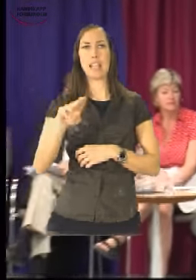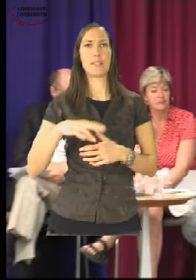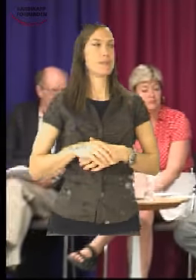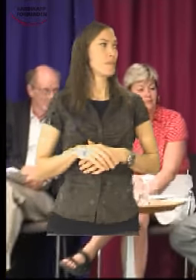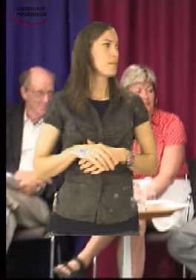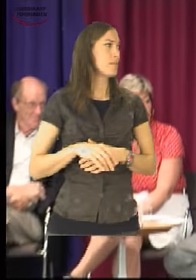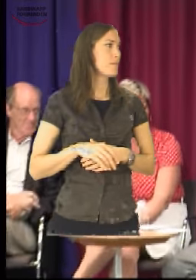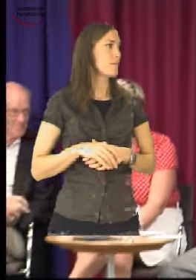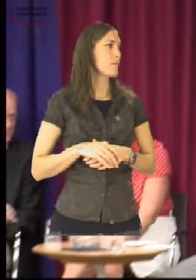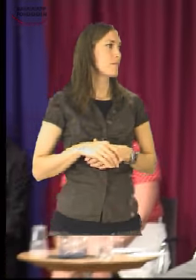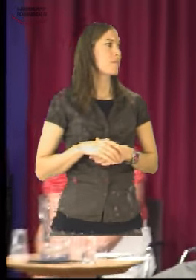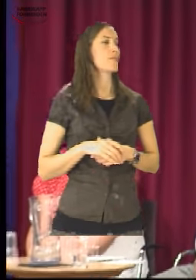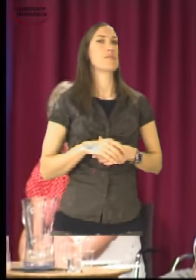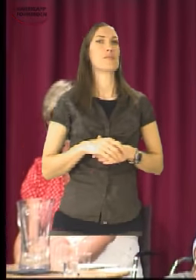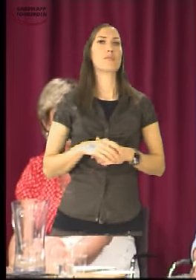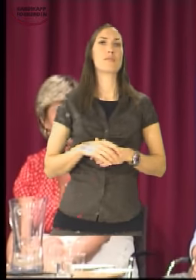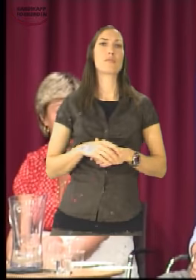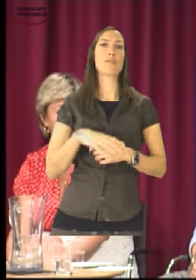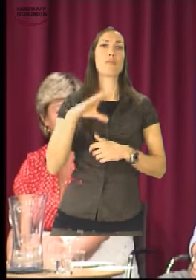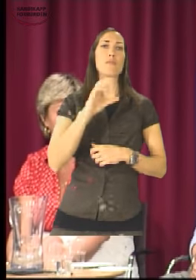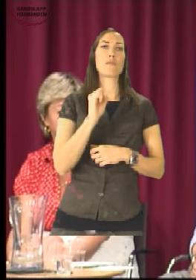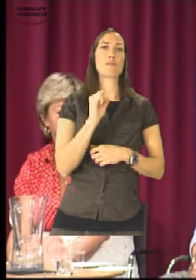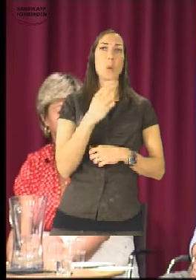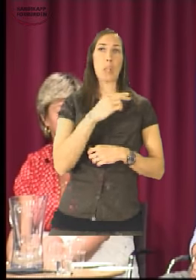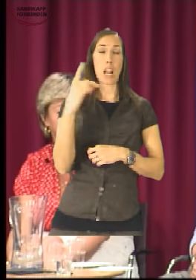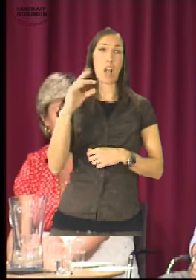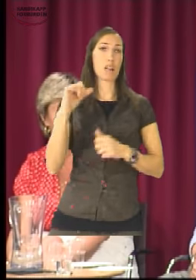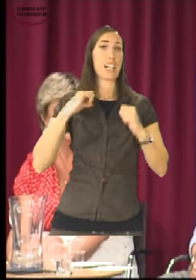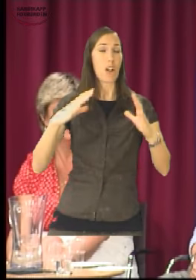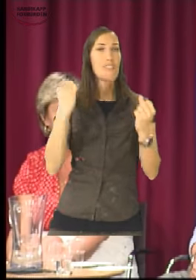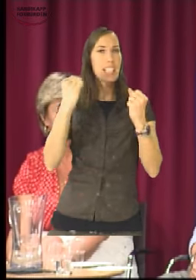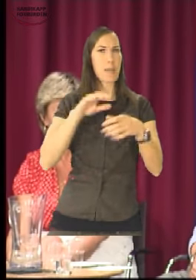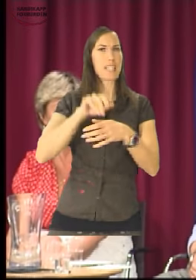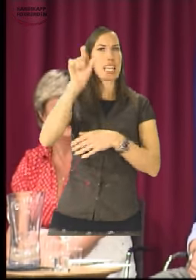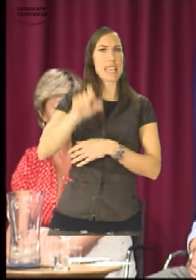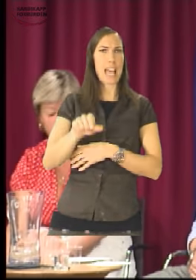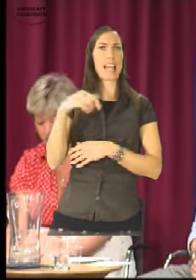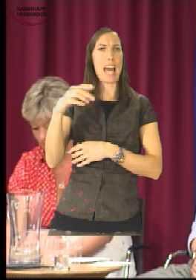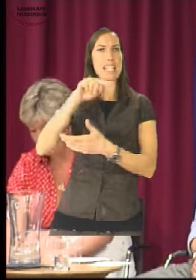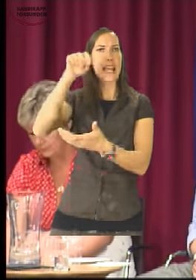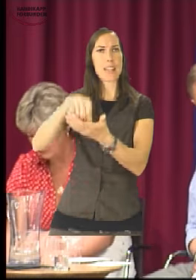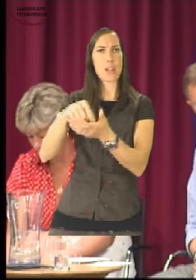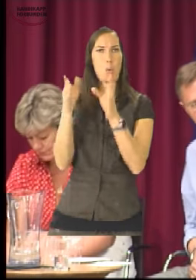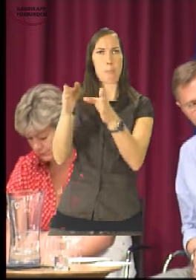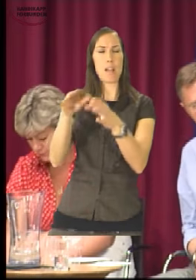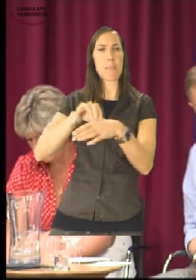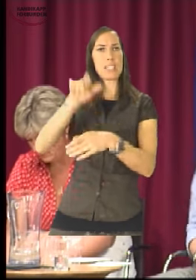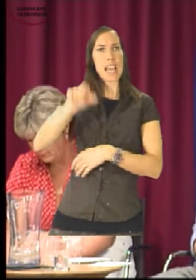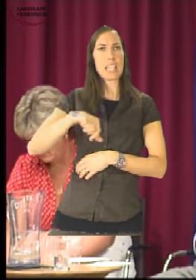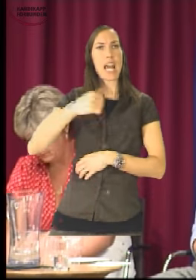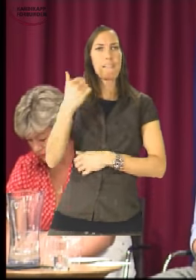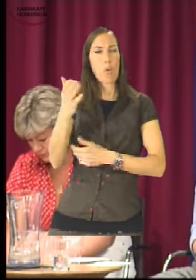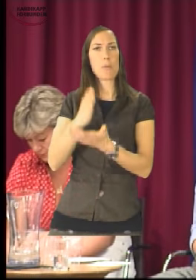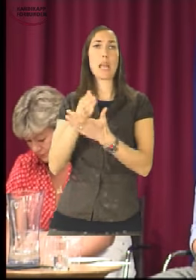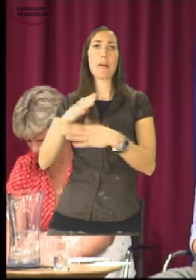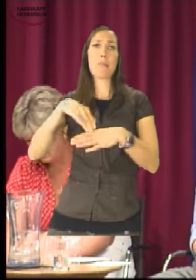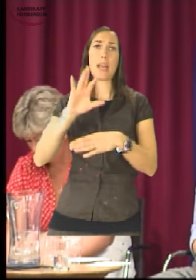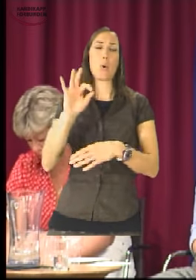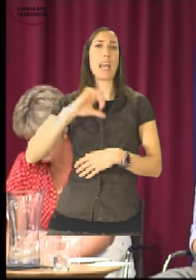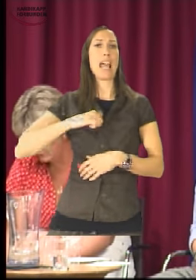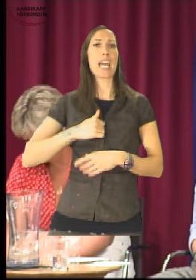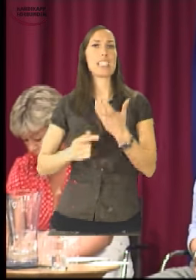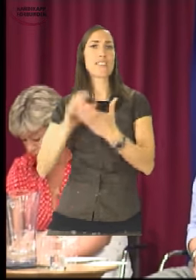För det första så är det jätteviktigt att patienten står centrum, att patienten själv får bestämma mer över sin egen situation. Ja,